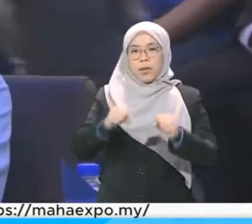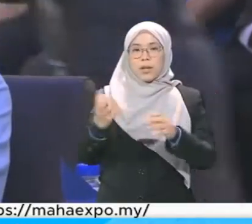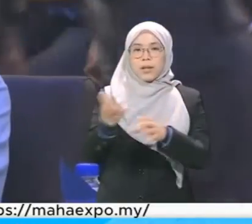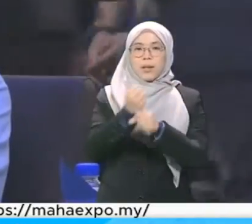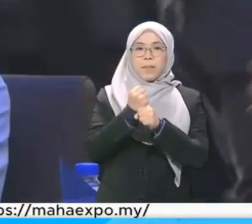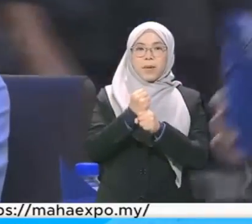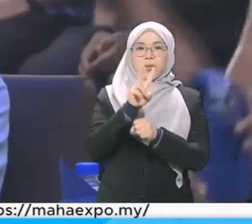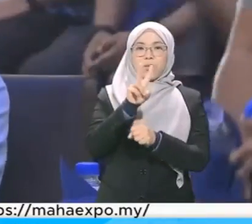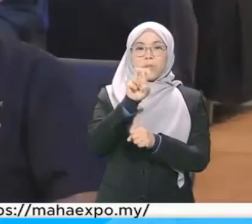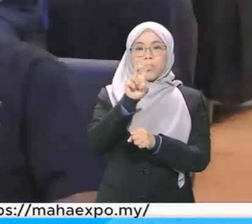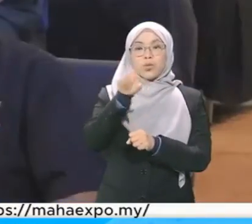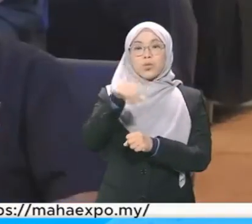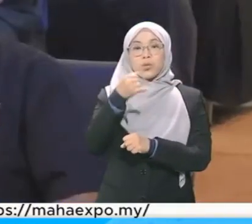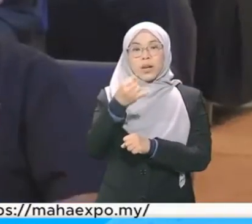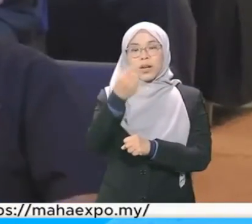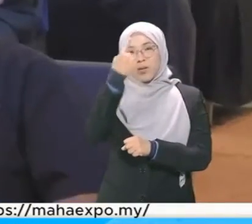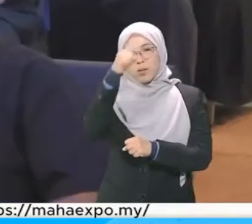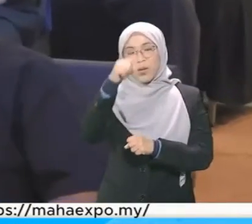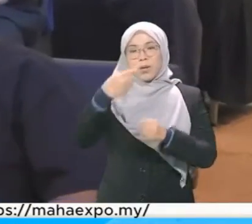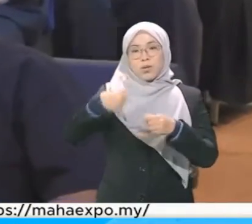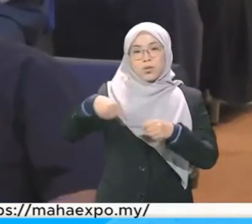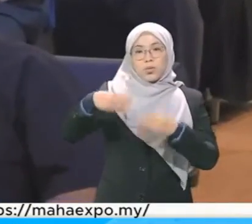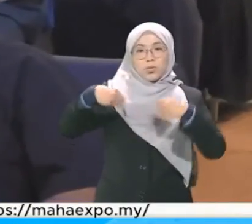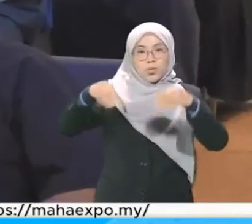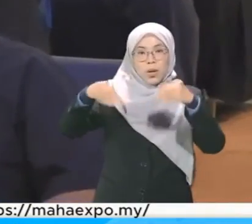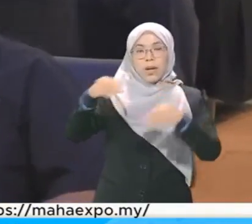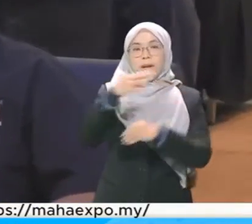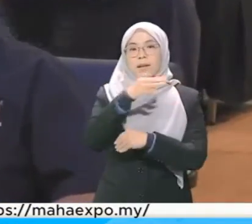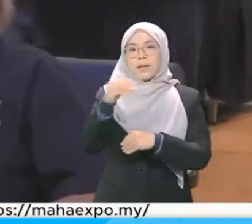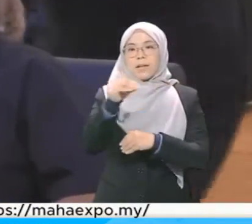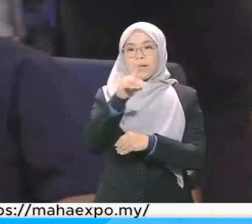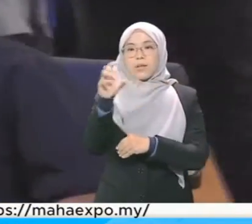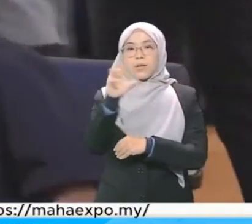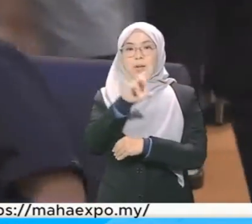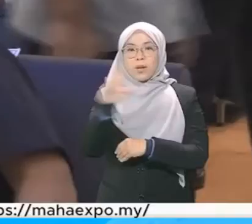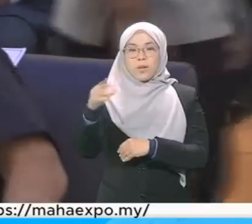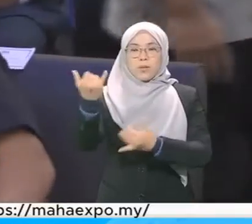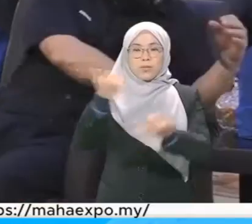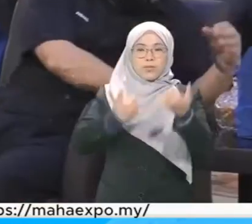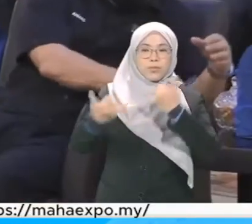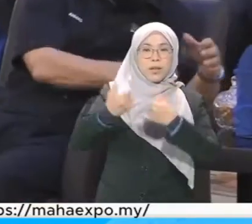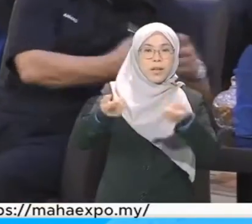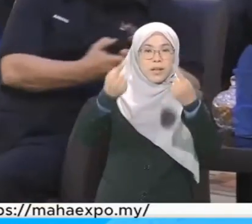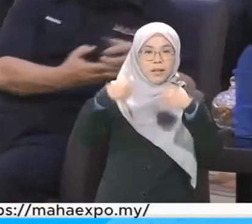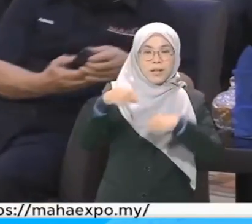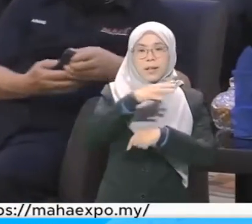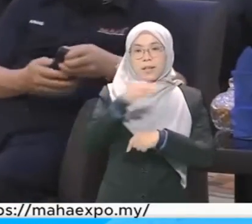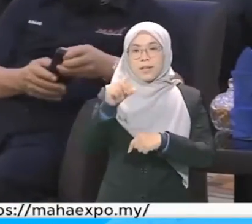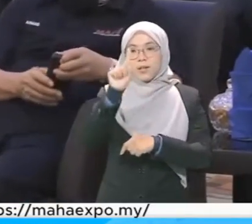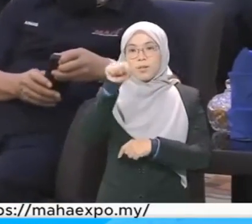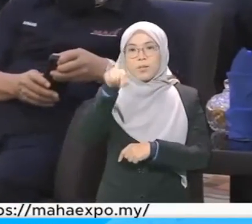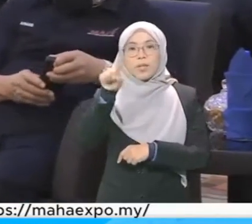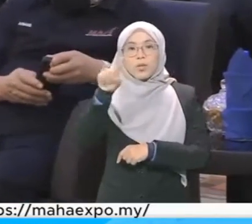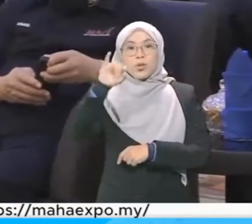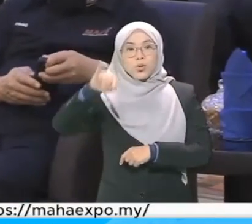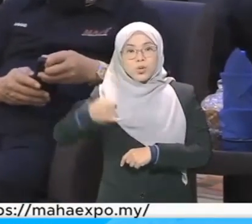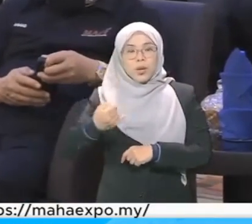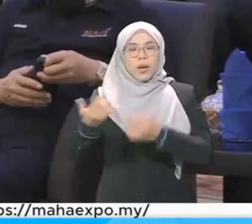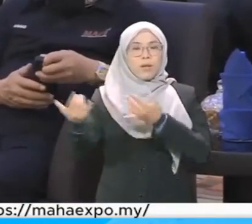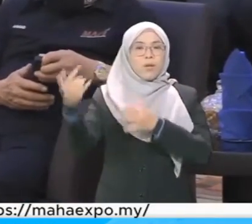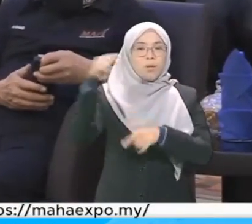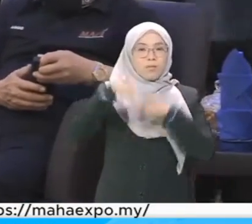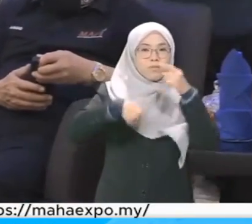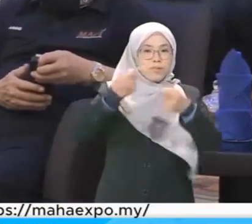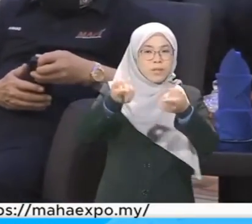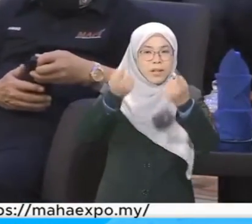250000000 Ringgit potensi nilai jualan dengan 100.000 pengunjung sehari atau satu beban satu juta pengunjung